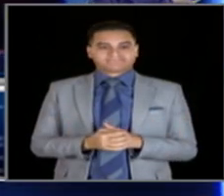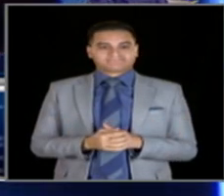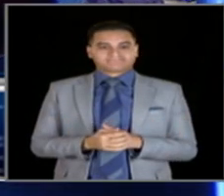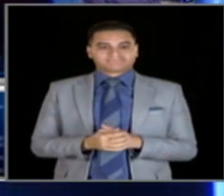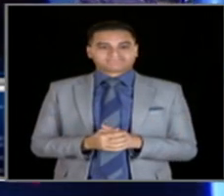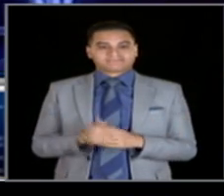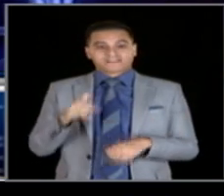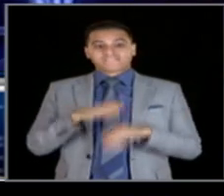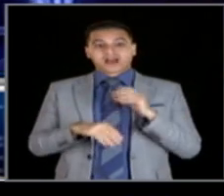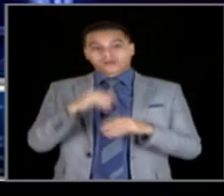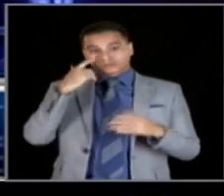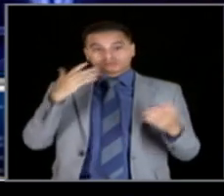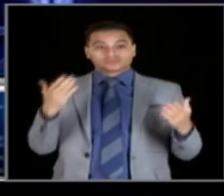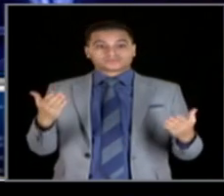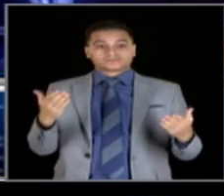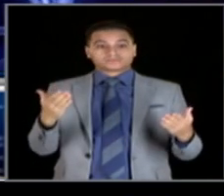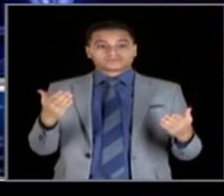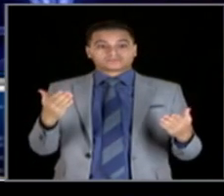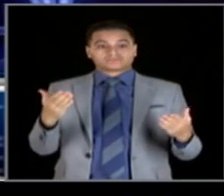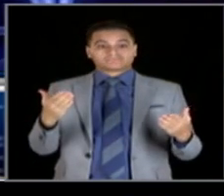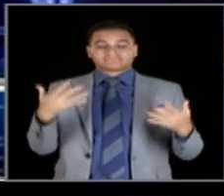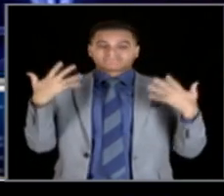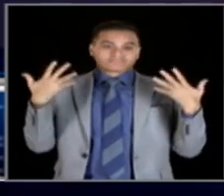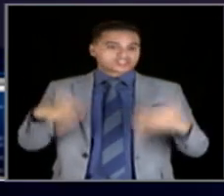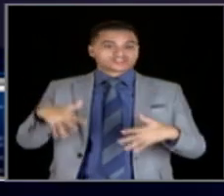حد حاول؟ ما كتبتها بس ما